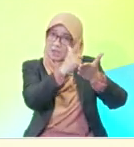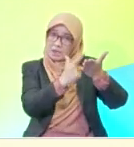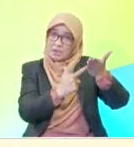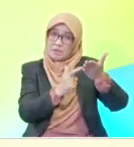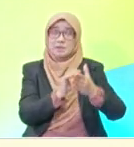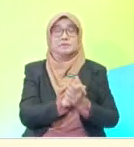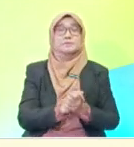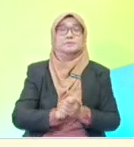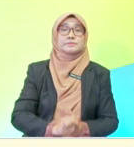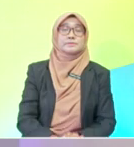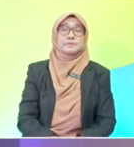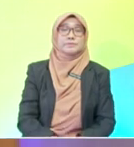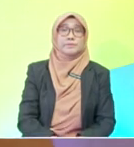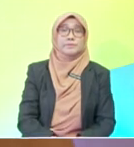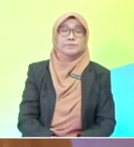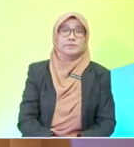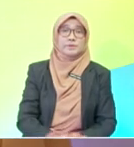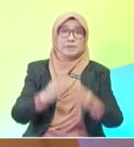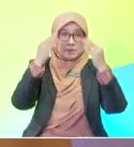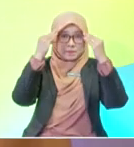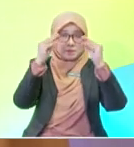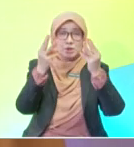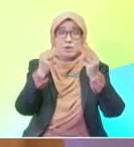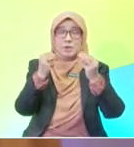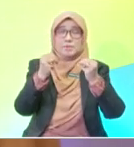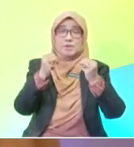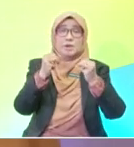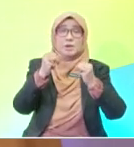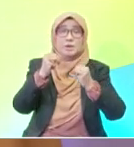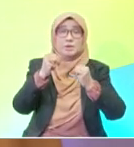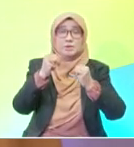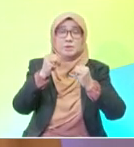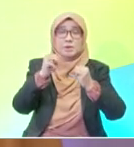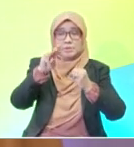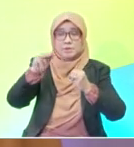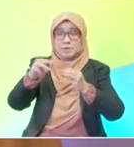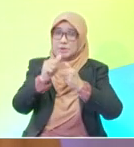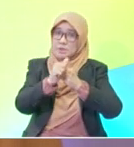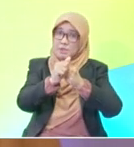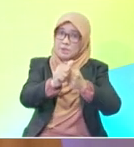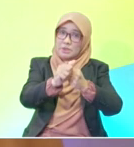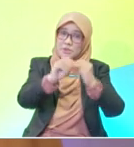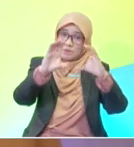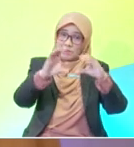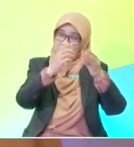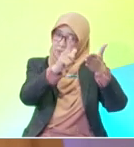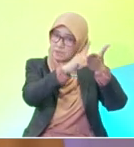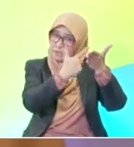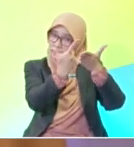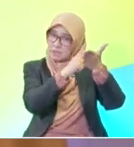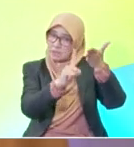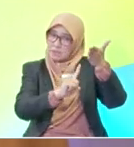proses melakar. Jadi cikgu nak Abang Fizi dan murid-murid dekat rumah ikut cikgu untuk hasilkan lakaran. Okey, lakaran